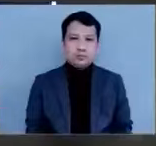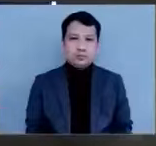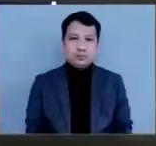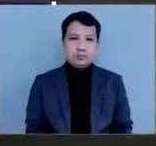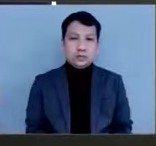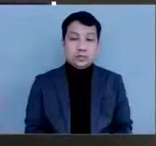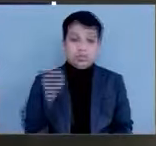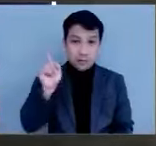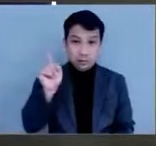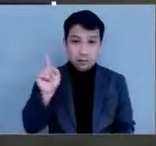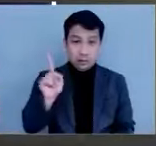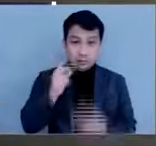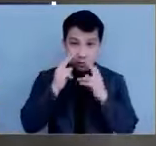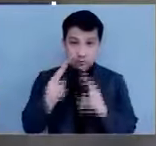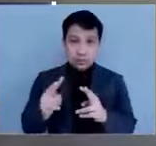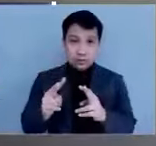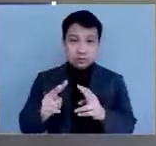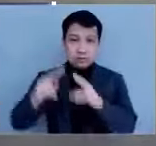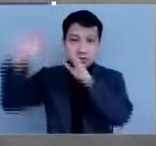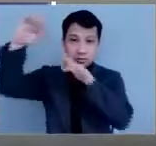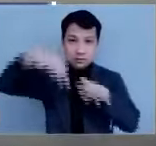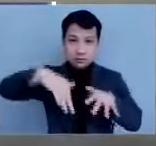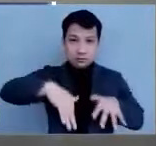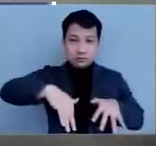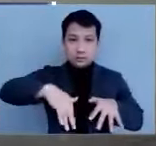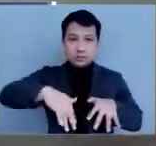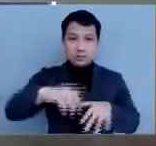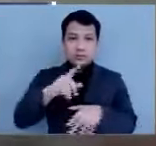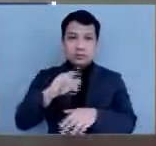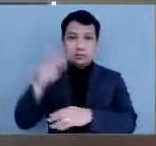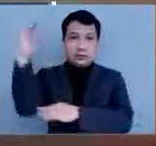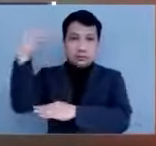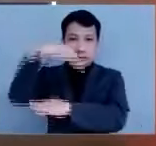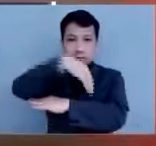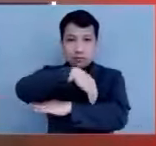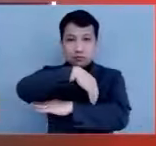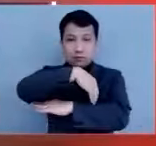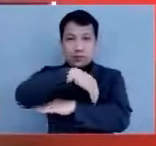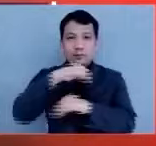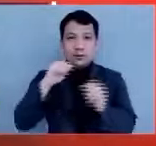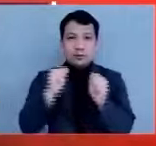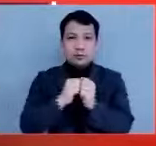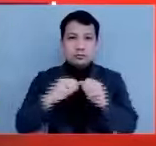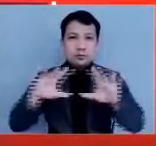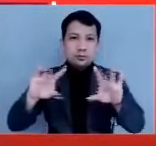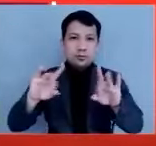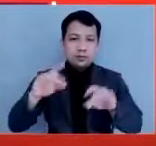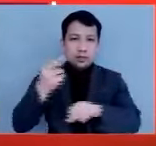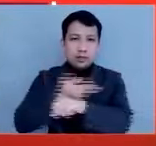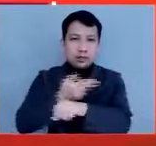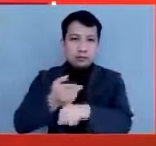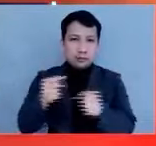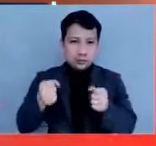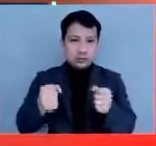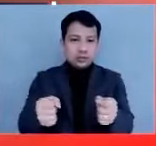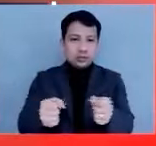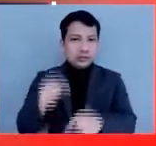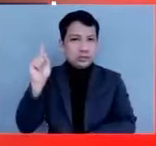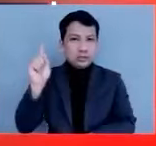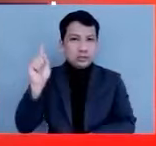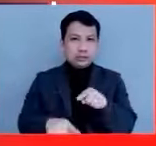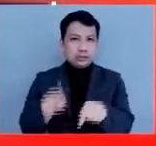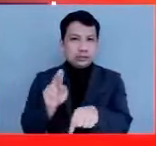Ang inyo pong napapanood ay ang landslide kanina sa Natonin Mountain Province. Nabalot ng putik at bato ang kalsada kaya hindi po ito